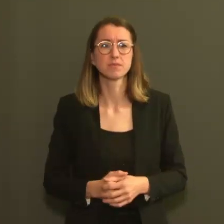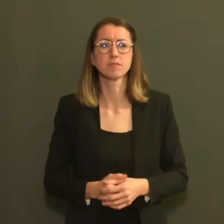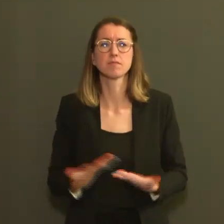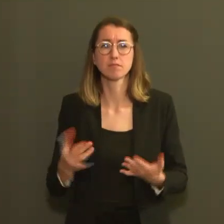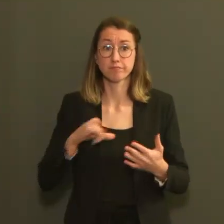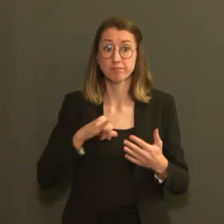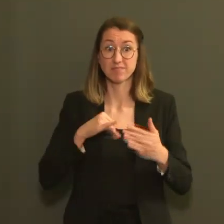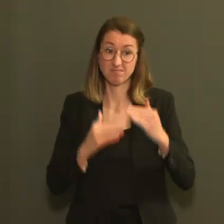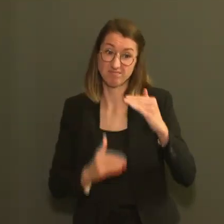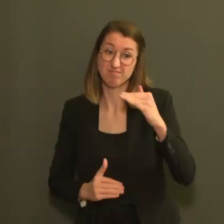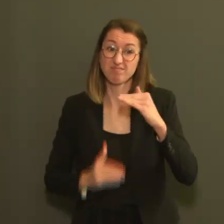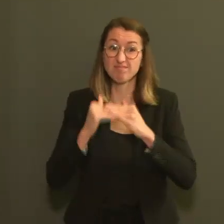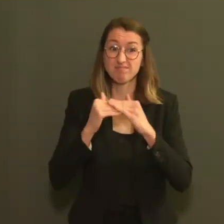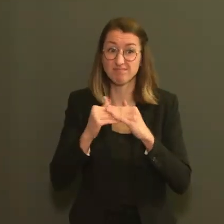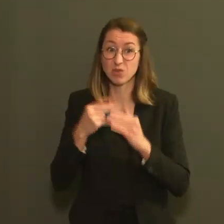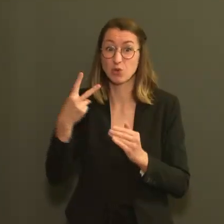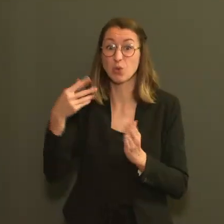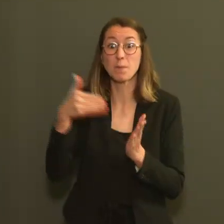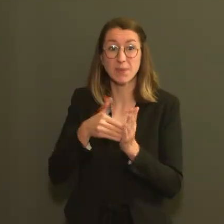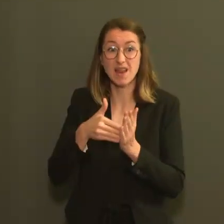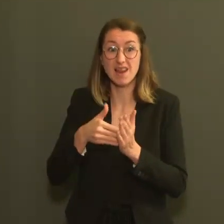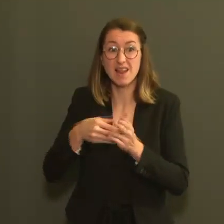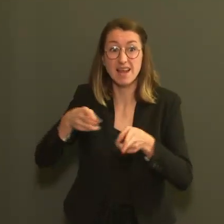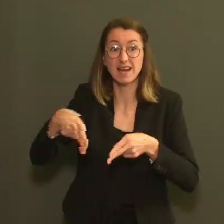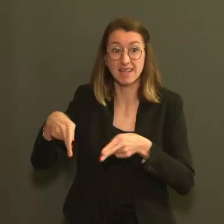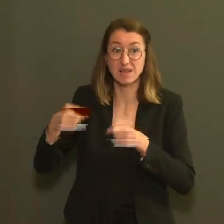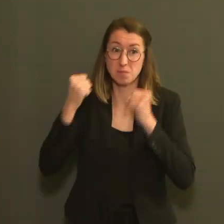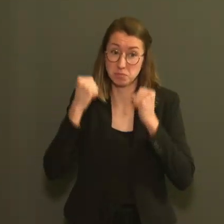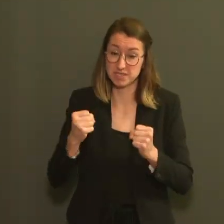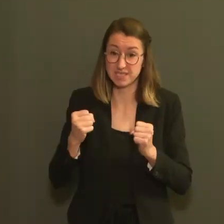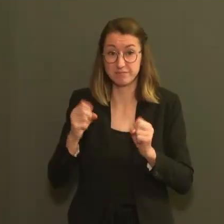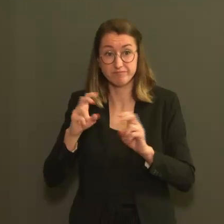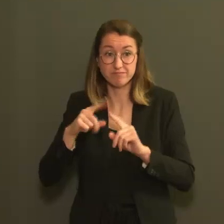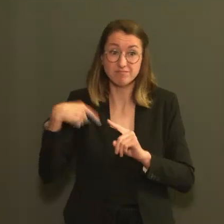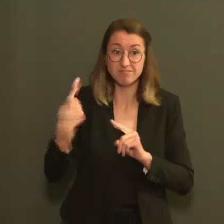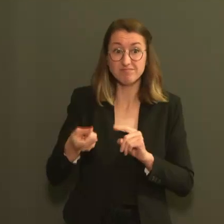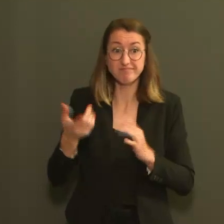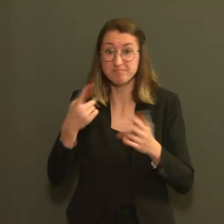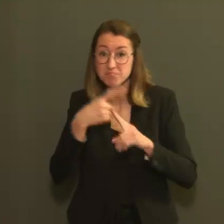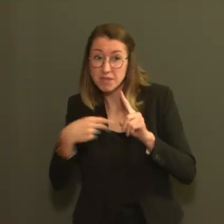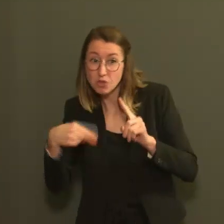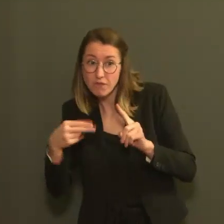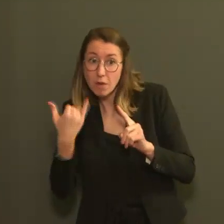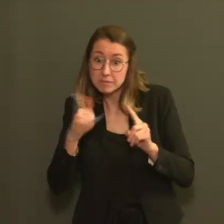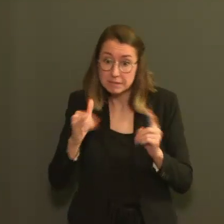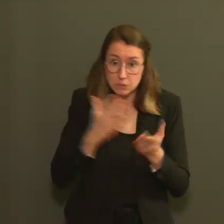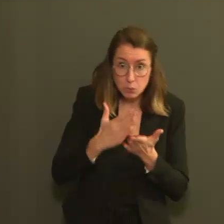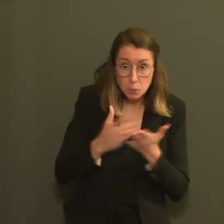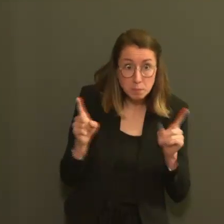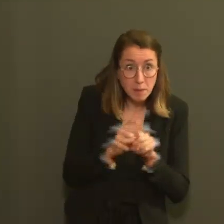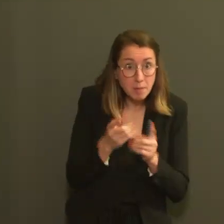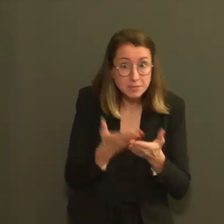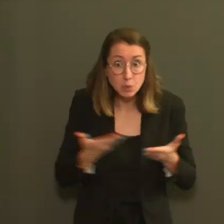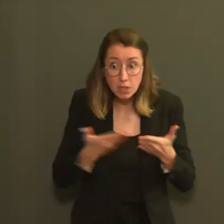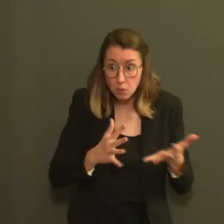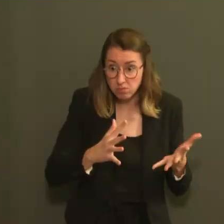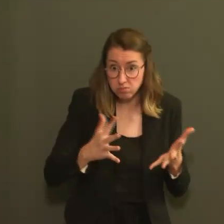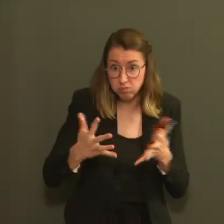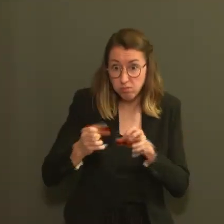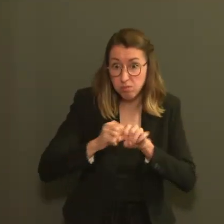intensifs à la mi-novembre si ce genre d'augmentation continue actuellement. Il faut donc